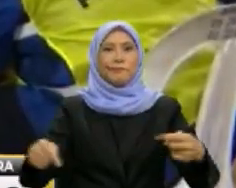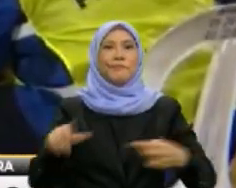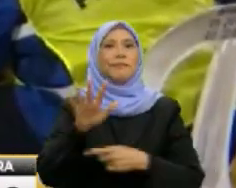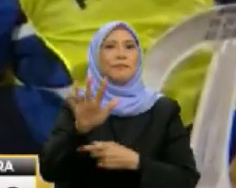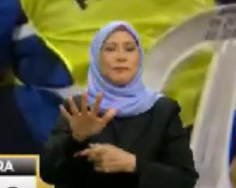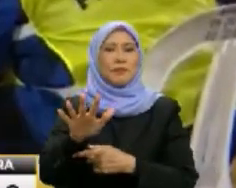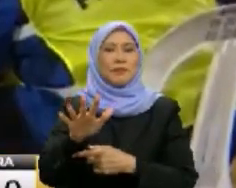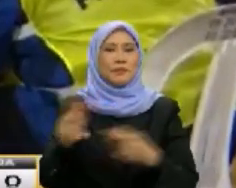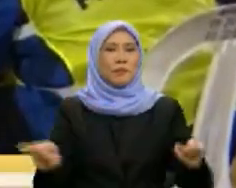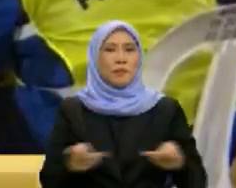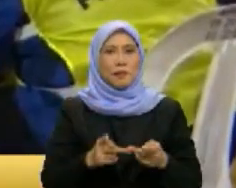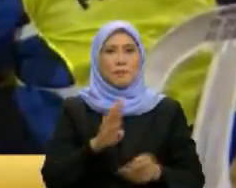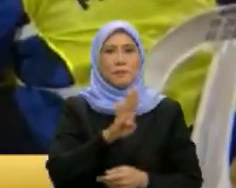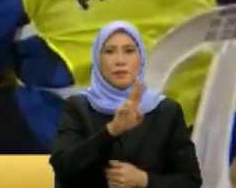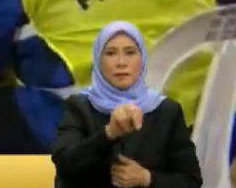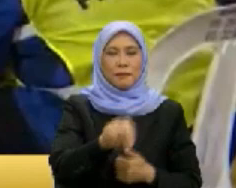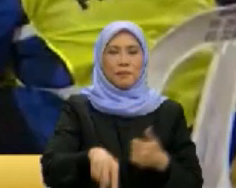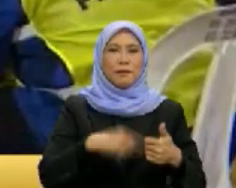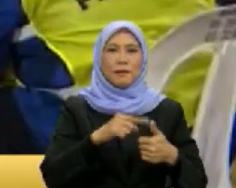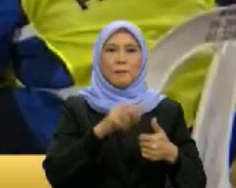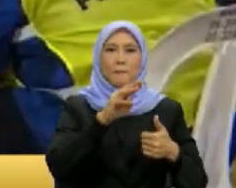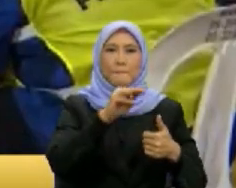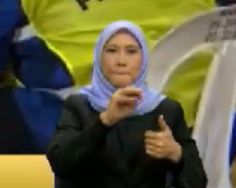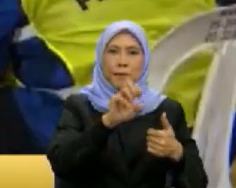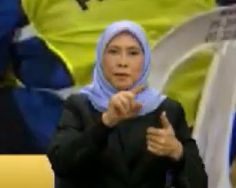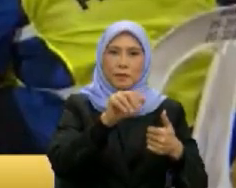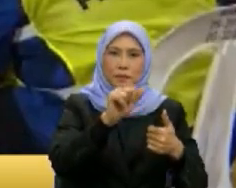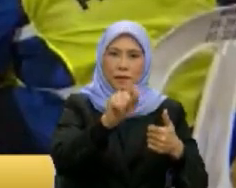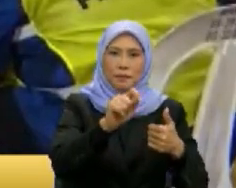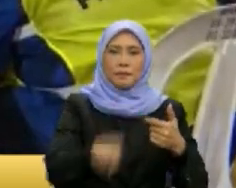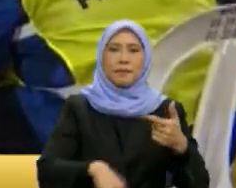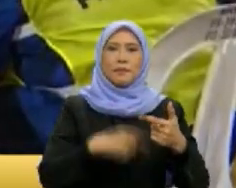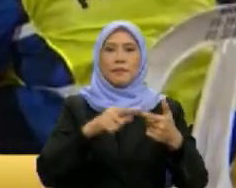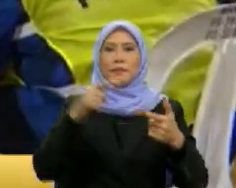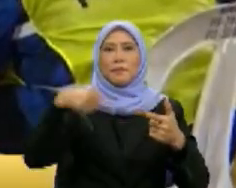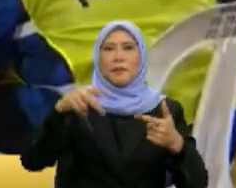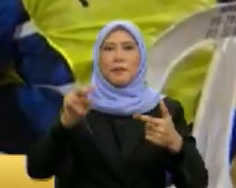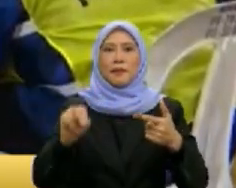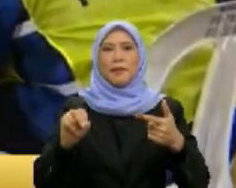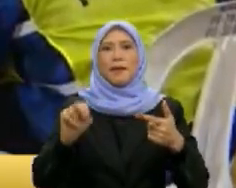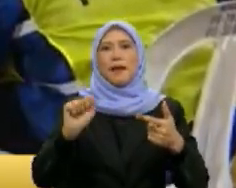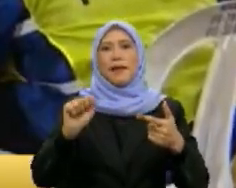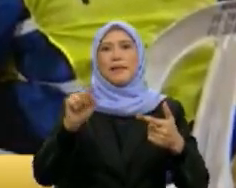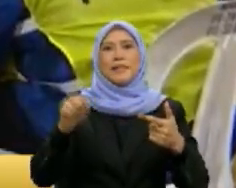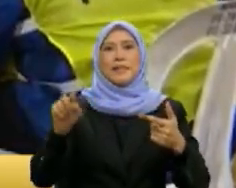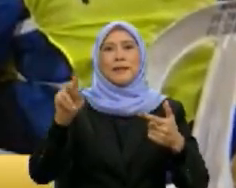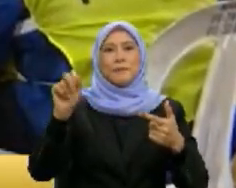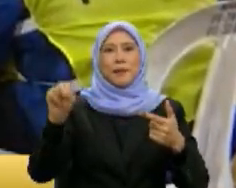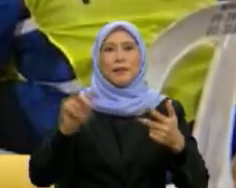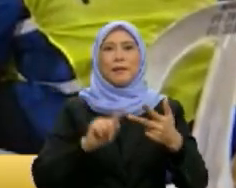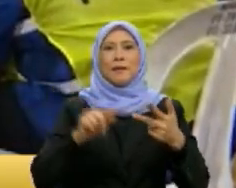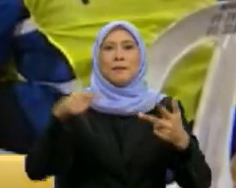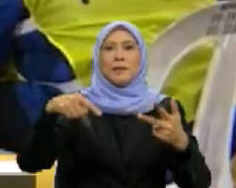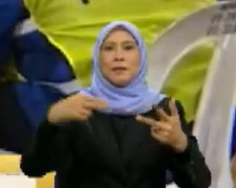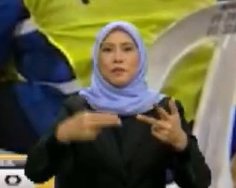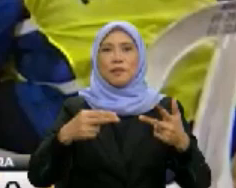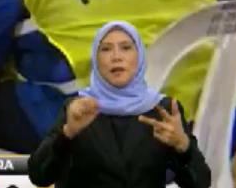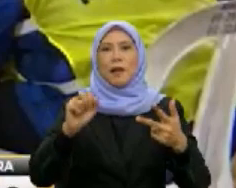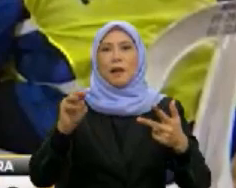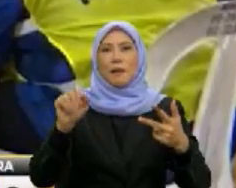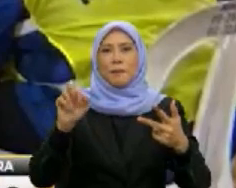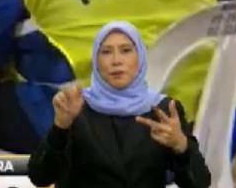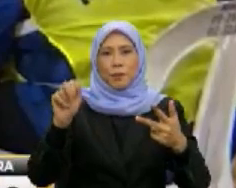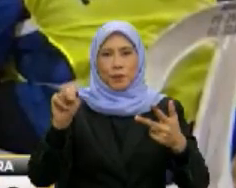lima penjuru antara calon BN Datuk Megat Zulkarnain Omardin, calon PN Datuk Seri Muhammad Azmin Ali, calon PH Datuk Seri